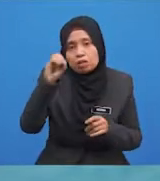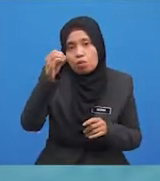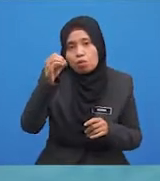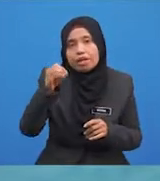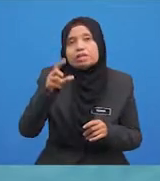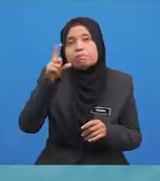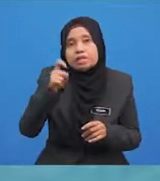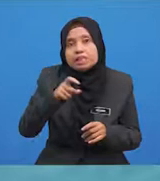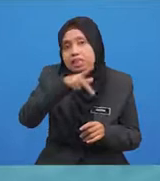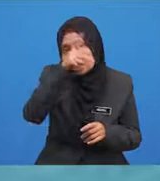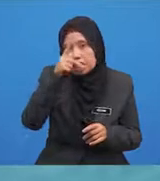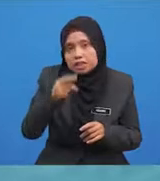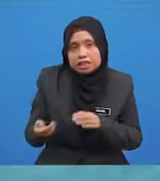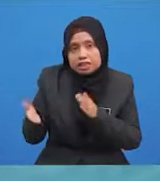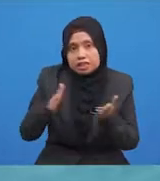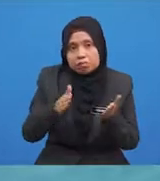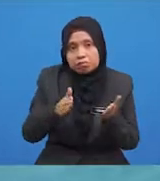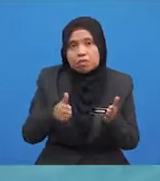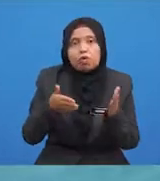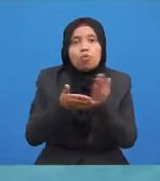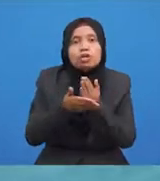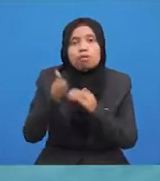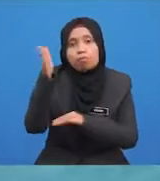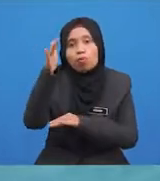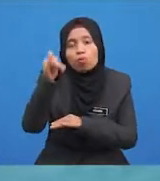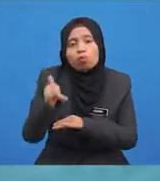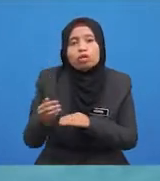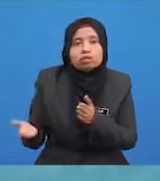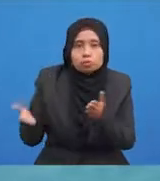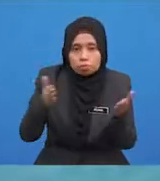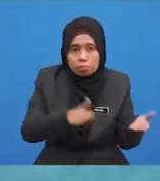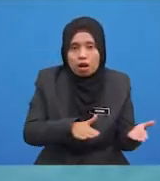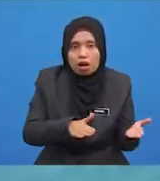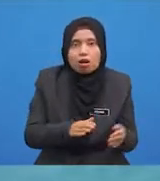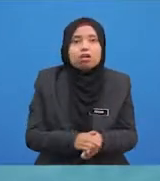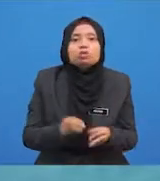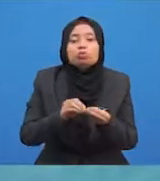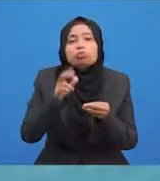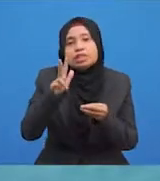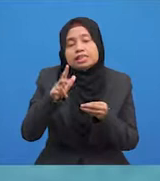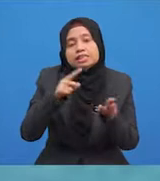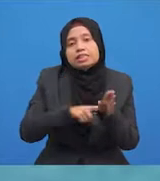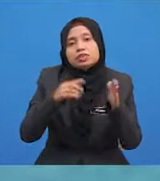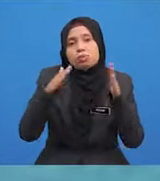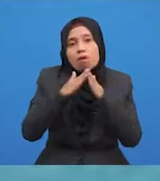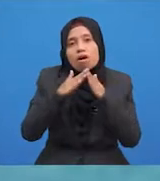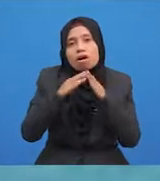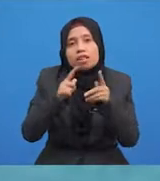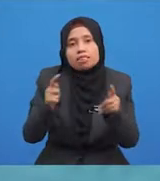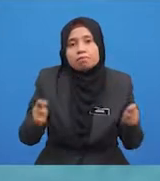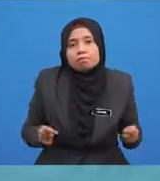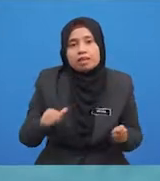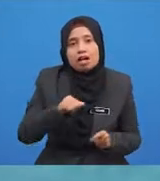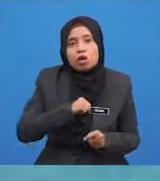mati kerana ditimpa oleh pokok yang tumbang. Yang ketiga, di rumah, iaitu